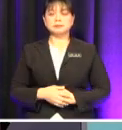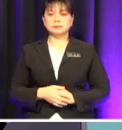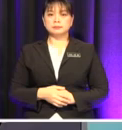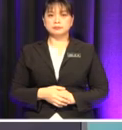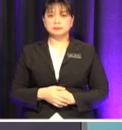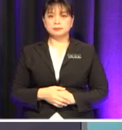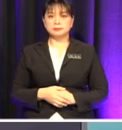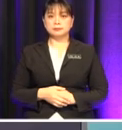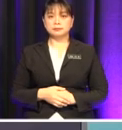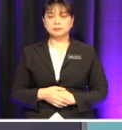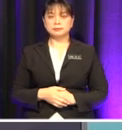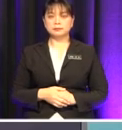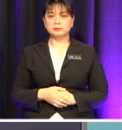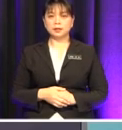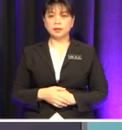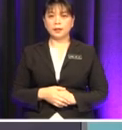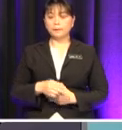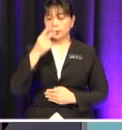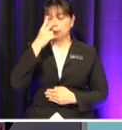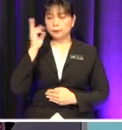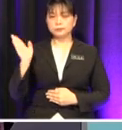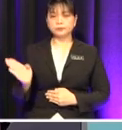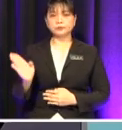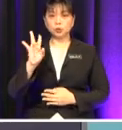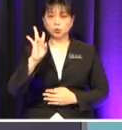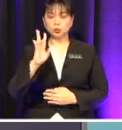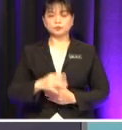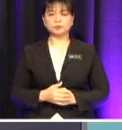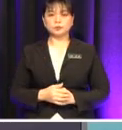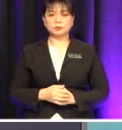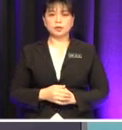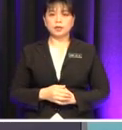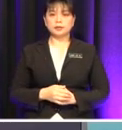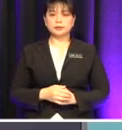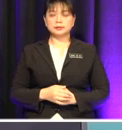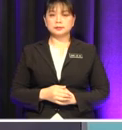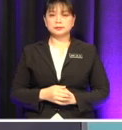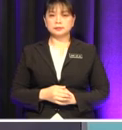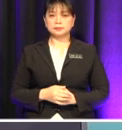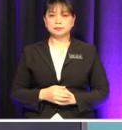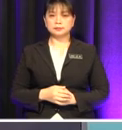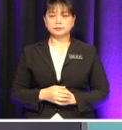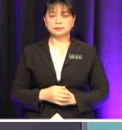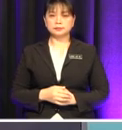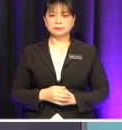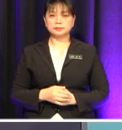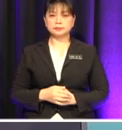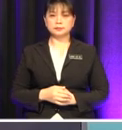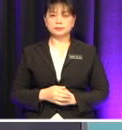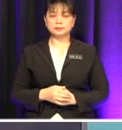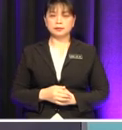penguasaan sukan fungsi sistem tubuh dalam pergerakan pengenalan sains pergerakan